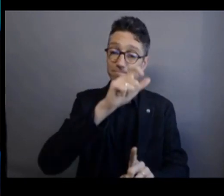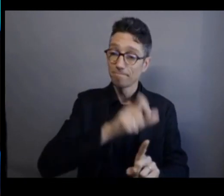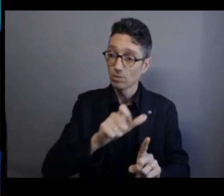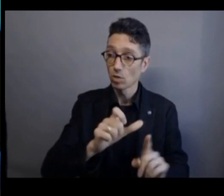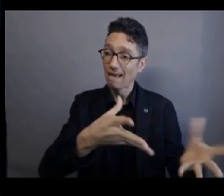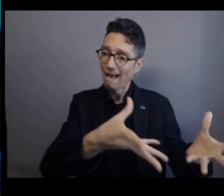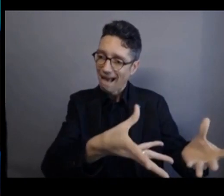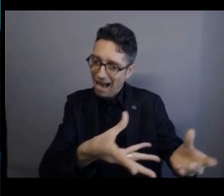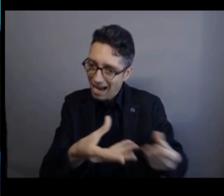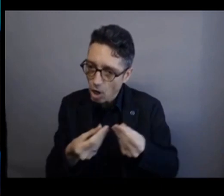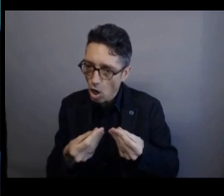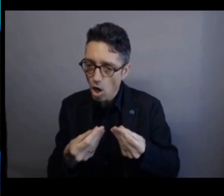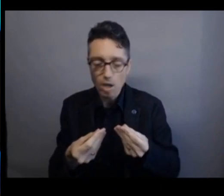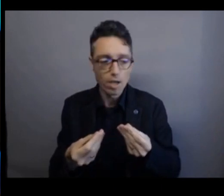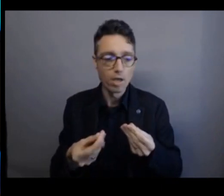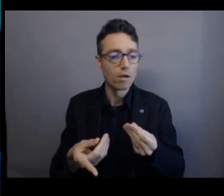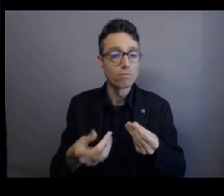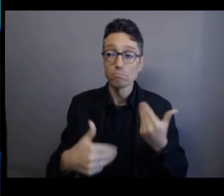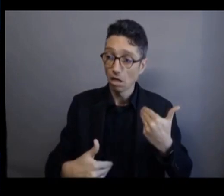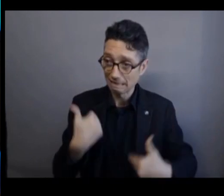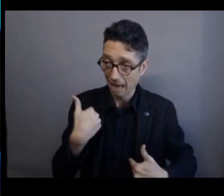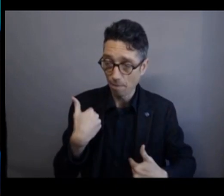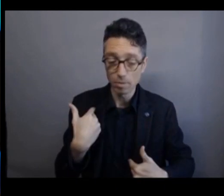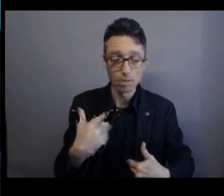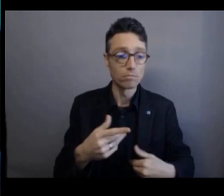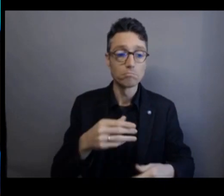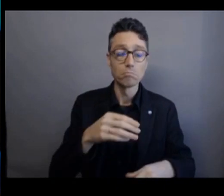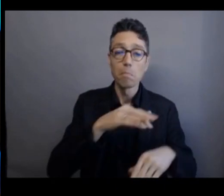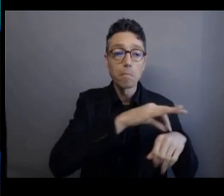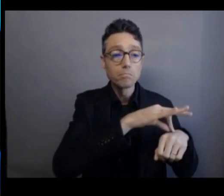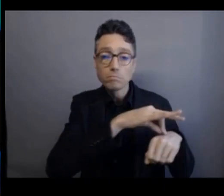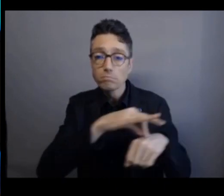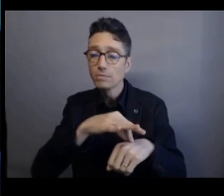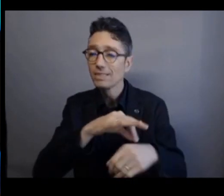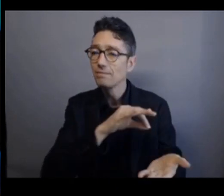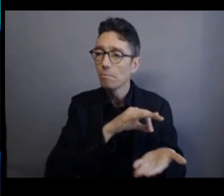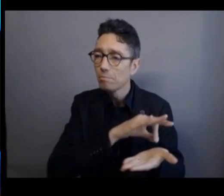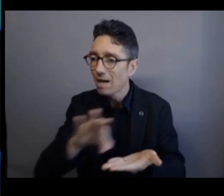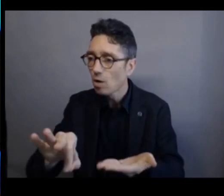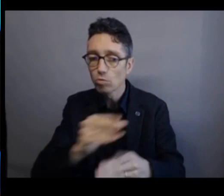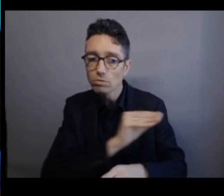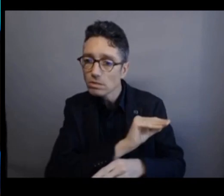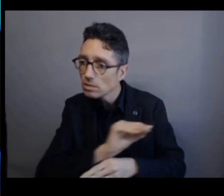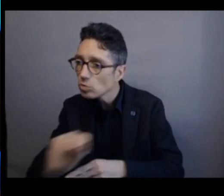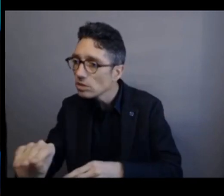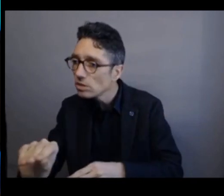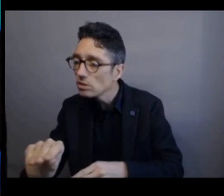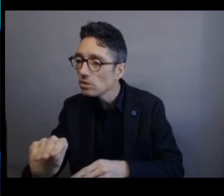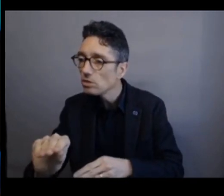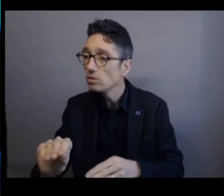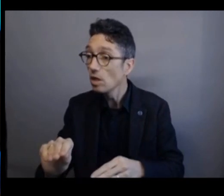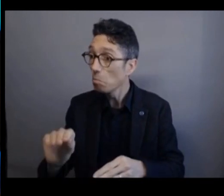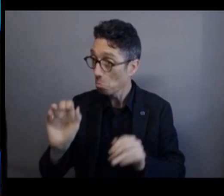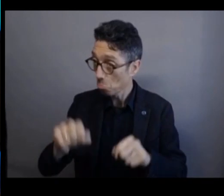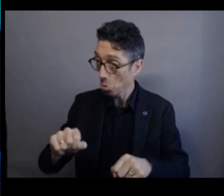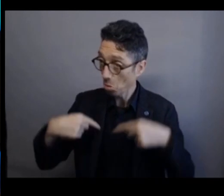le parcours des personnes handicapées? Ou est-ce que c'est stupide et qu'il vaut mieux laisser en fait les sans-fleurs s'épanouir pour arriver en fait à